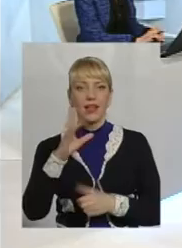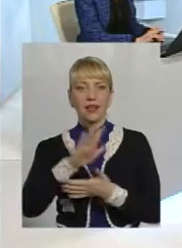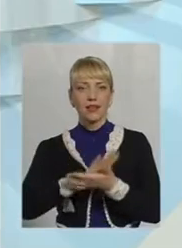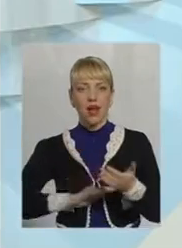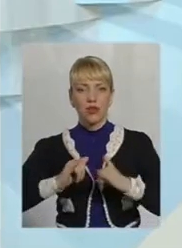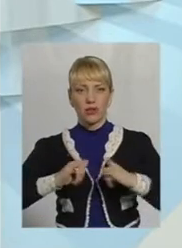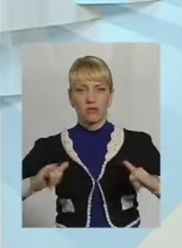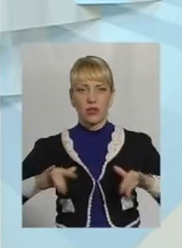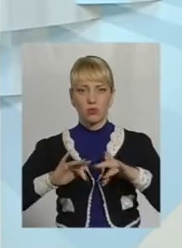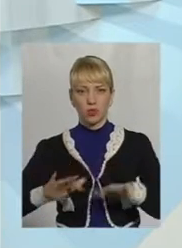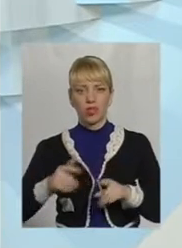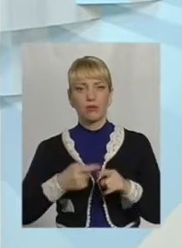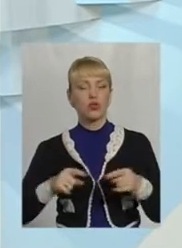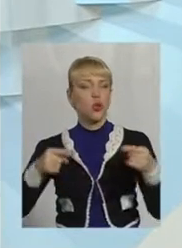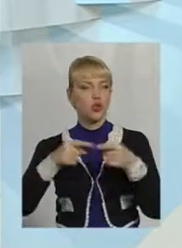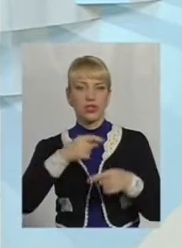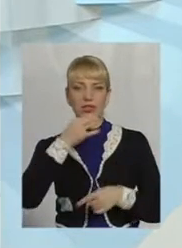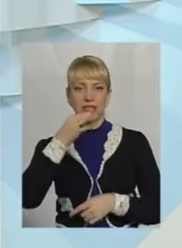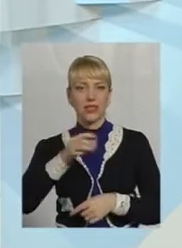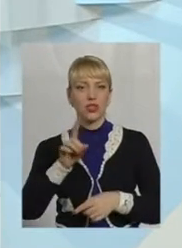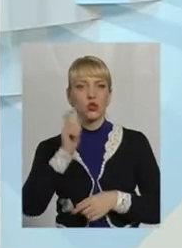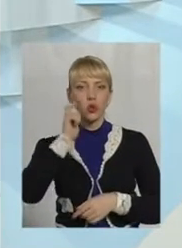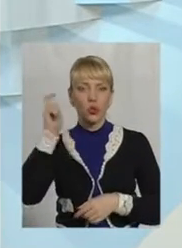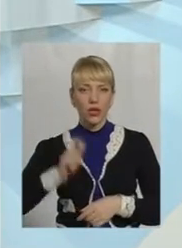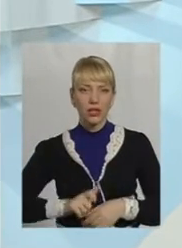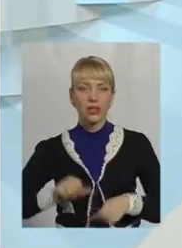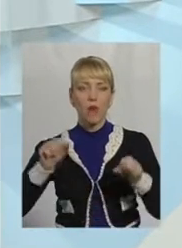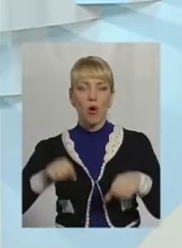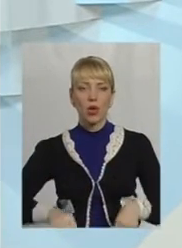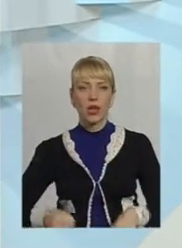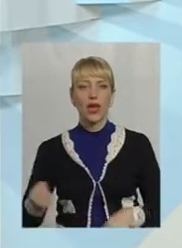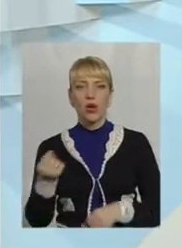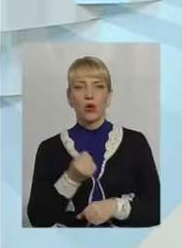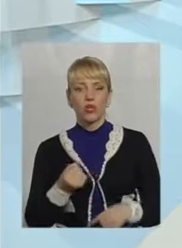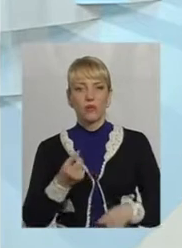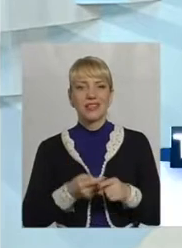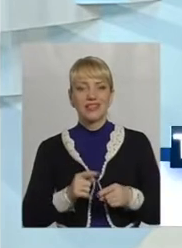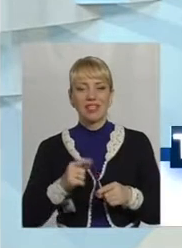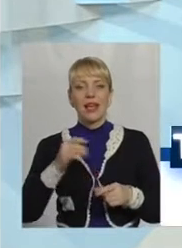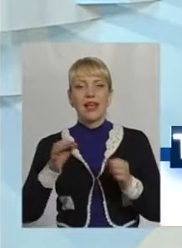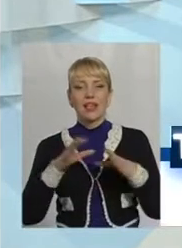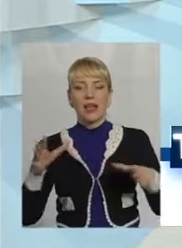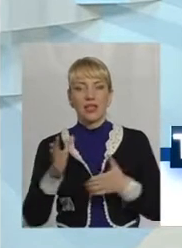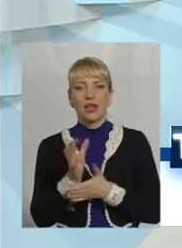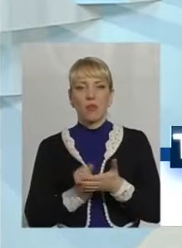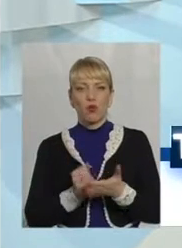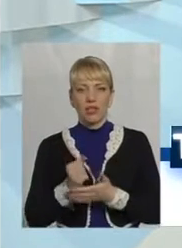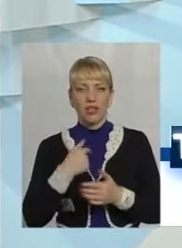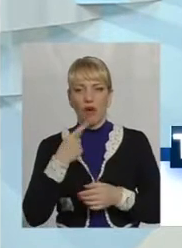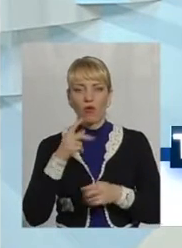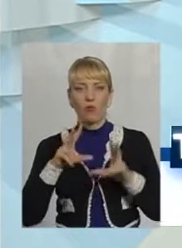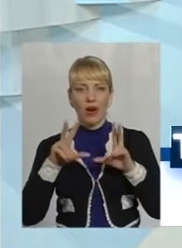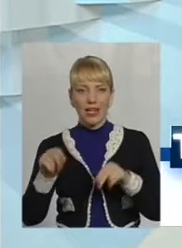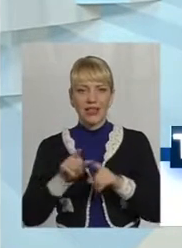можу однозначно сказати, що Україна могла б утримувати свій ядерний потенціал, я кажу про гарантійні